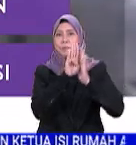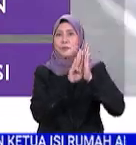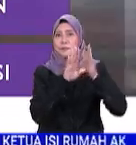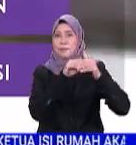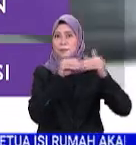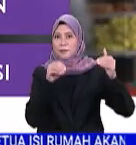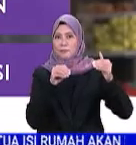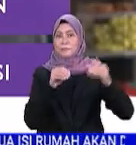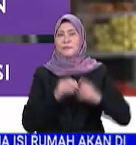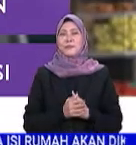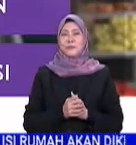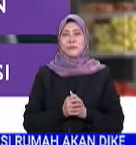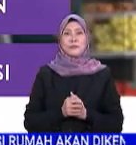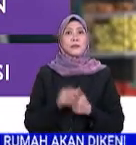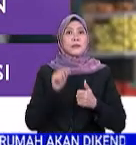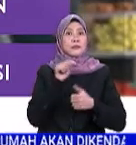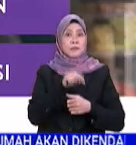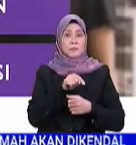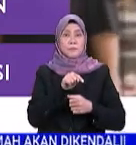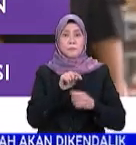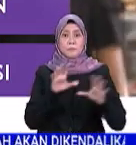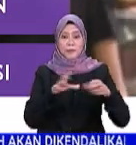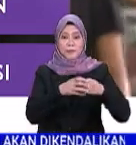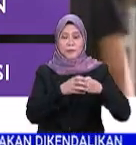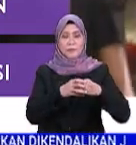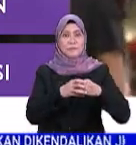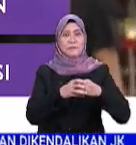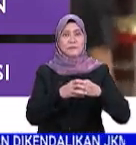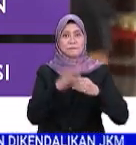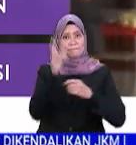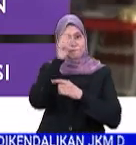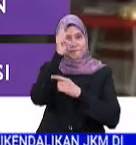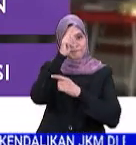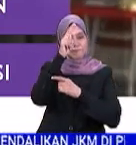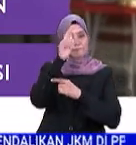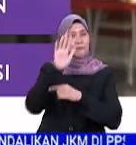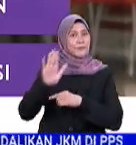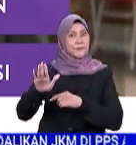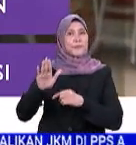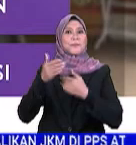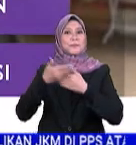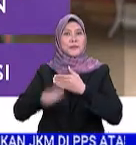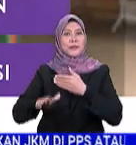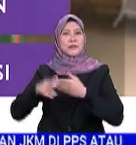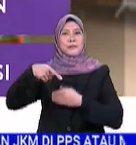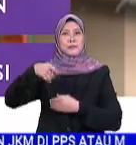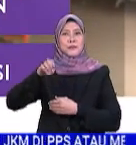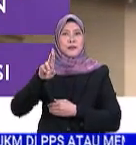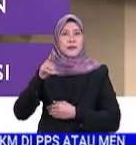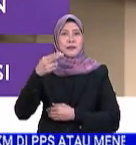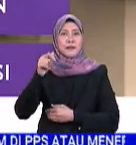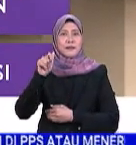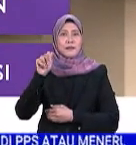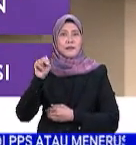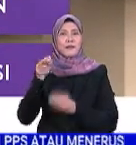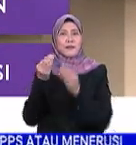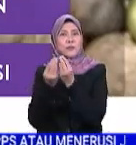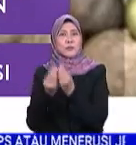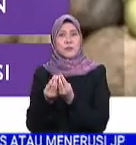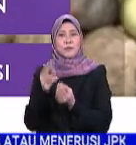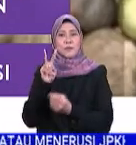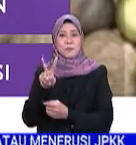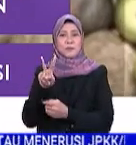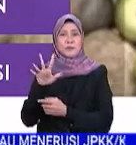bilion. Ia merupakan pakej ransangan terbesar kerajaan selepas pakej prihatin yang berjumlah